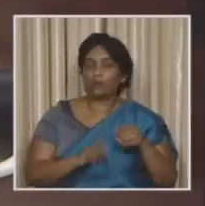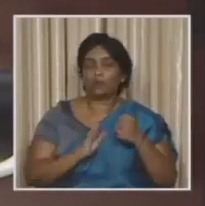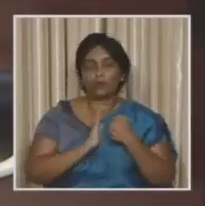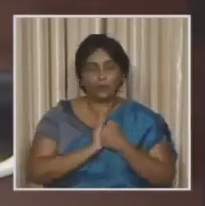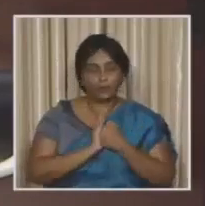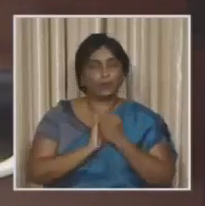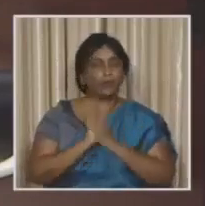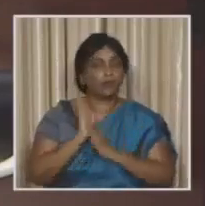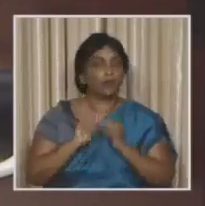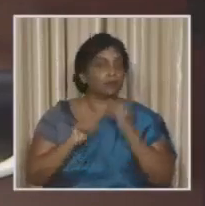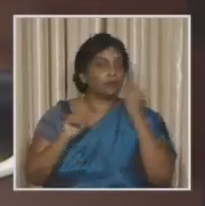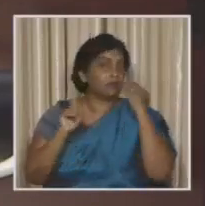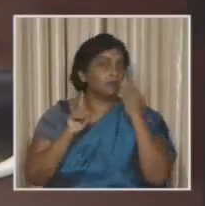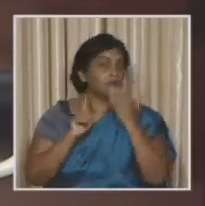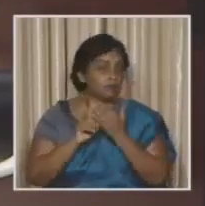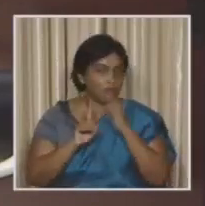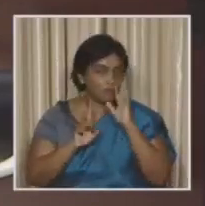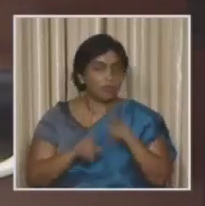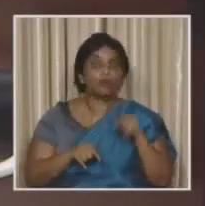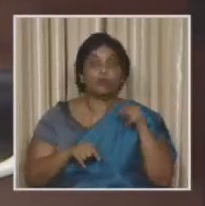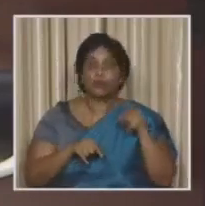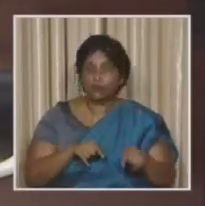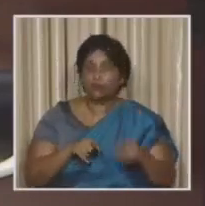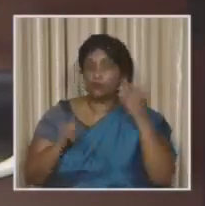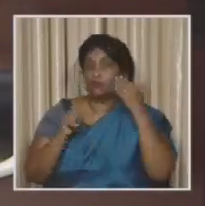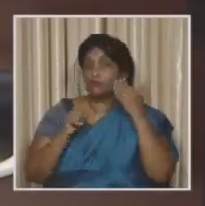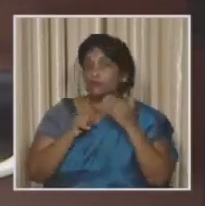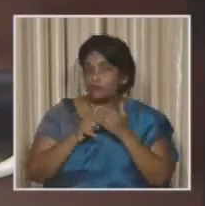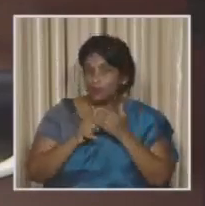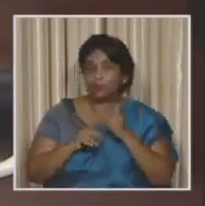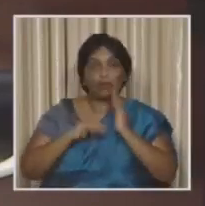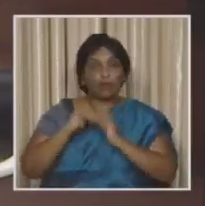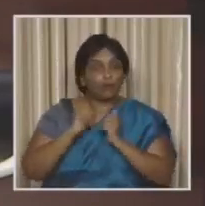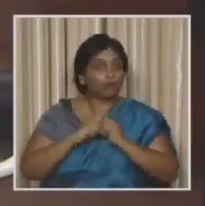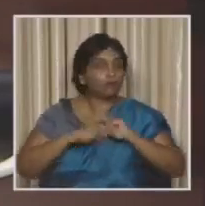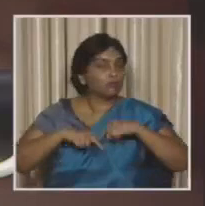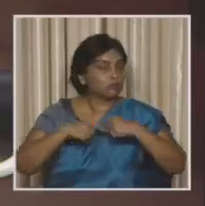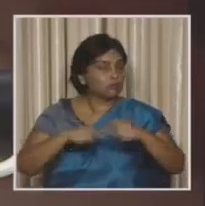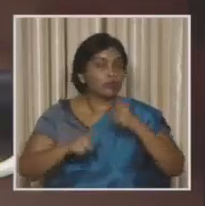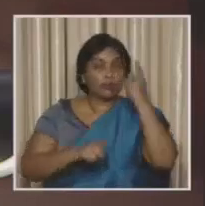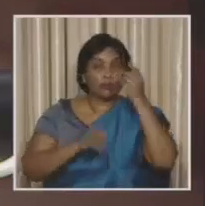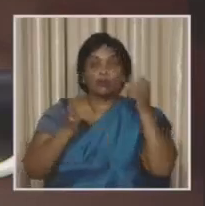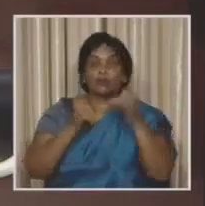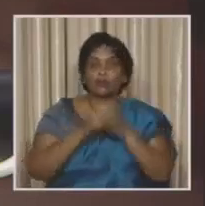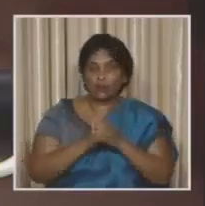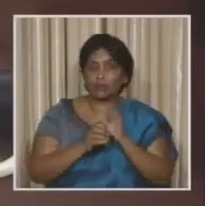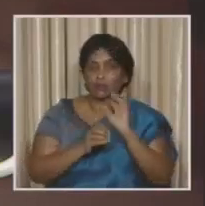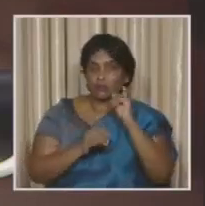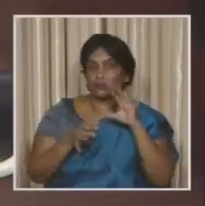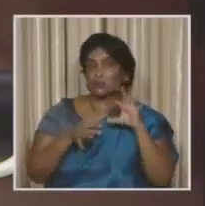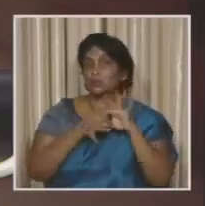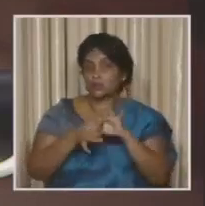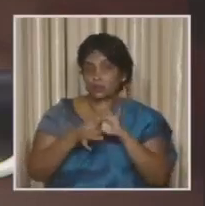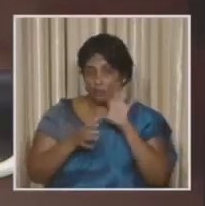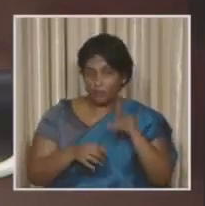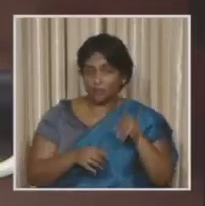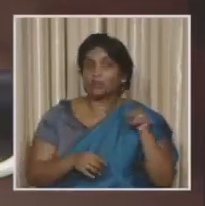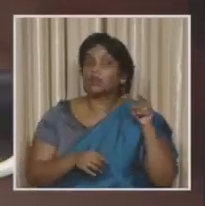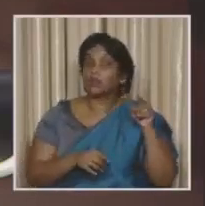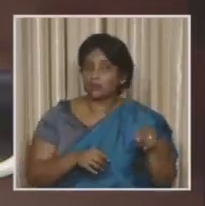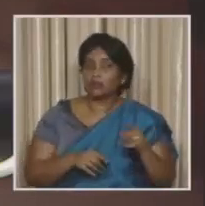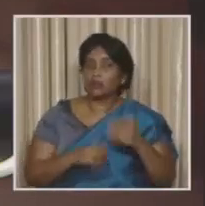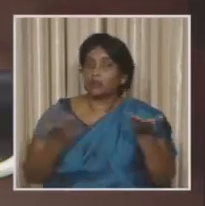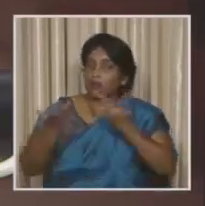menteri itu melapik awadan itu binni, meka pelibadu me sidwi malau pelibadu budhiyan se yam sabda tawa itu binu mana? Eka